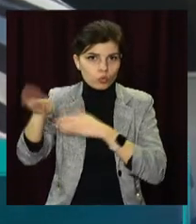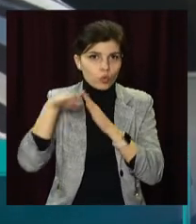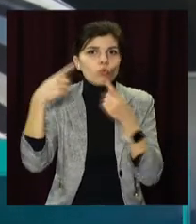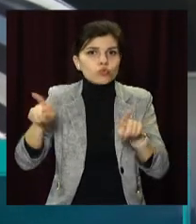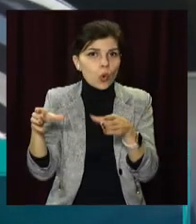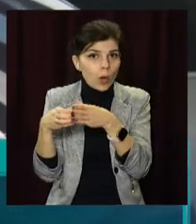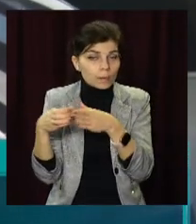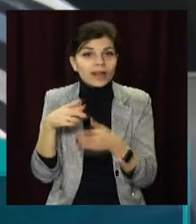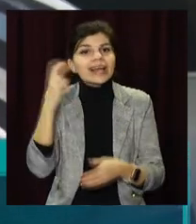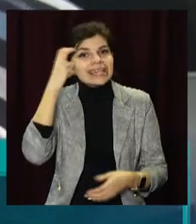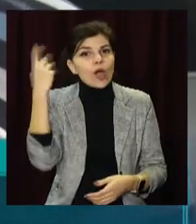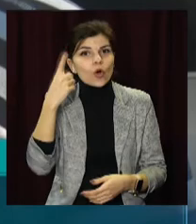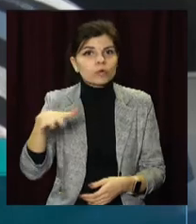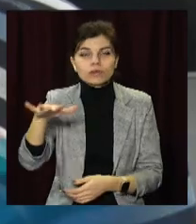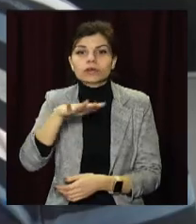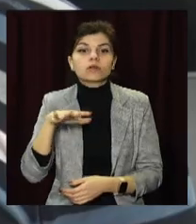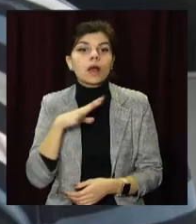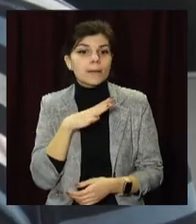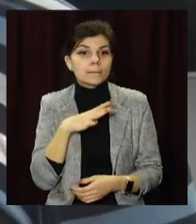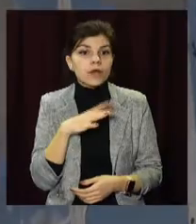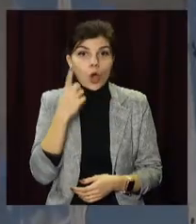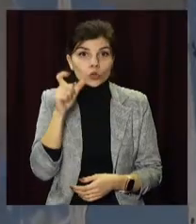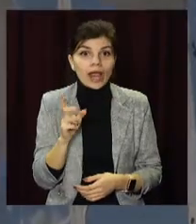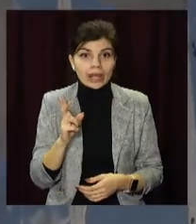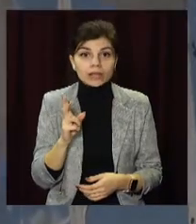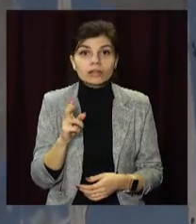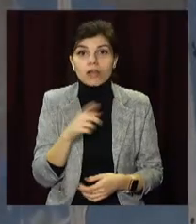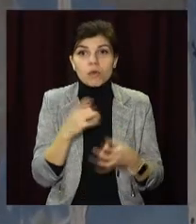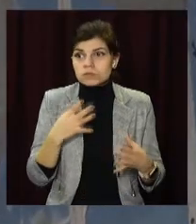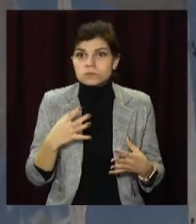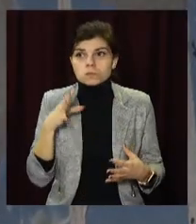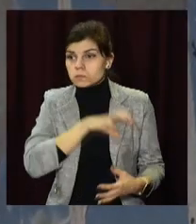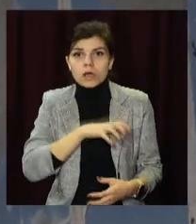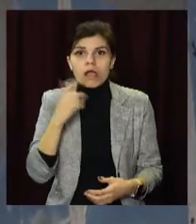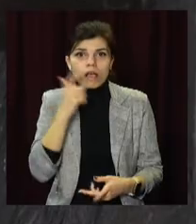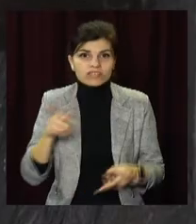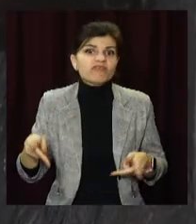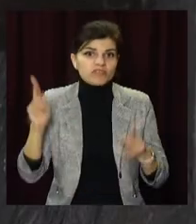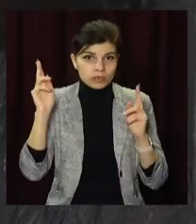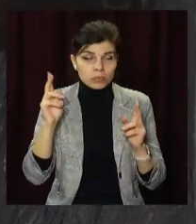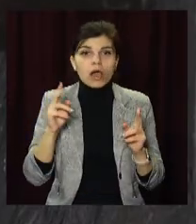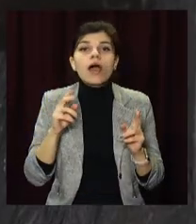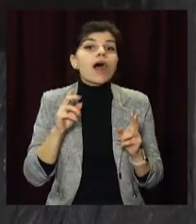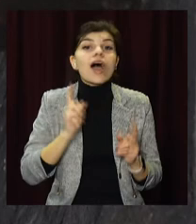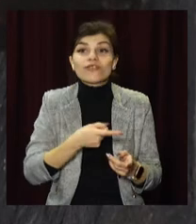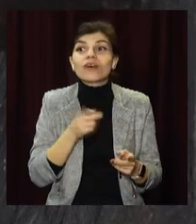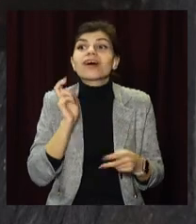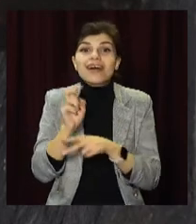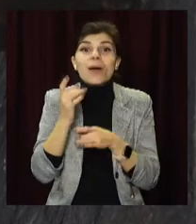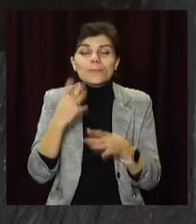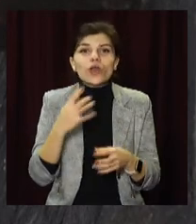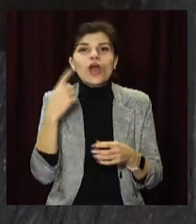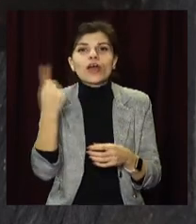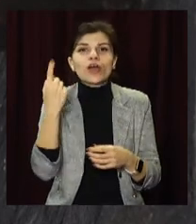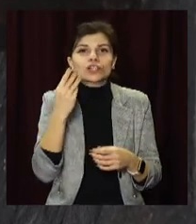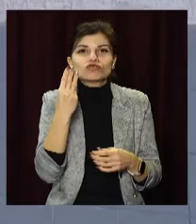одного з таких клієнтів вони просто відрізали від газу. Під приводом заміни лічильника вони його просто замінили, але зняли,